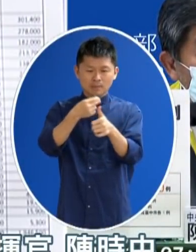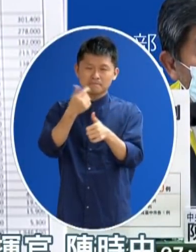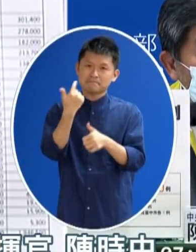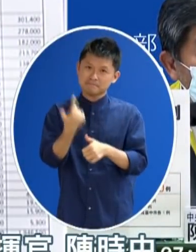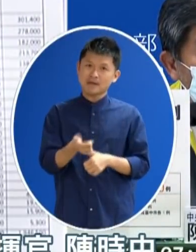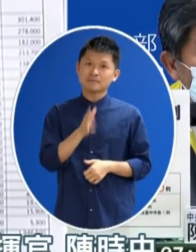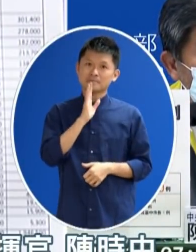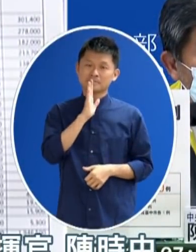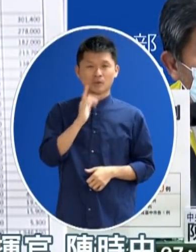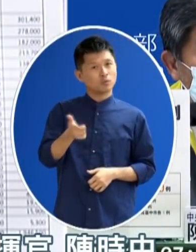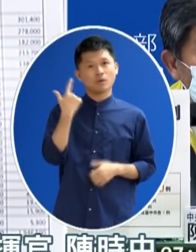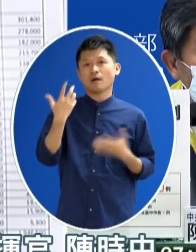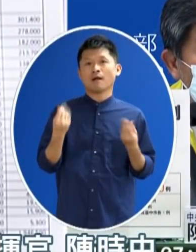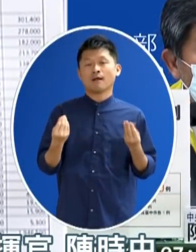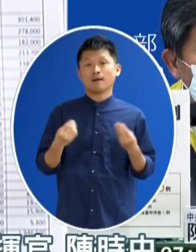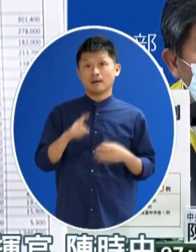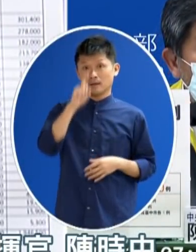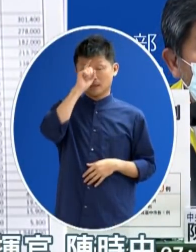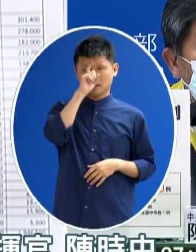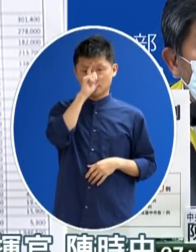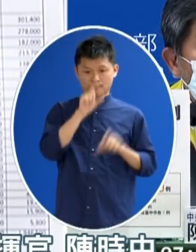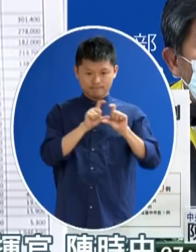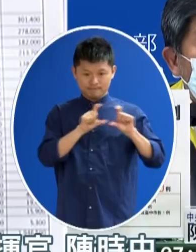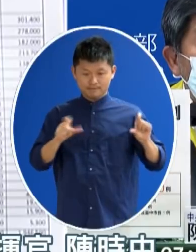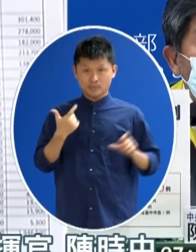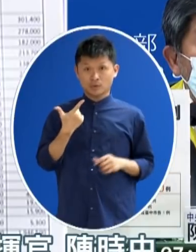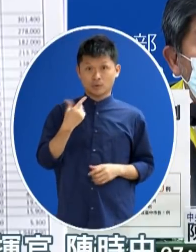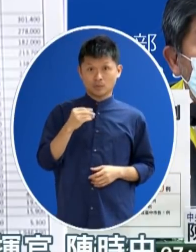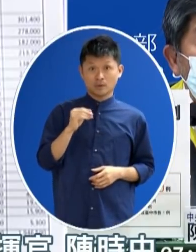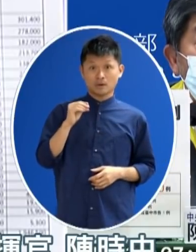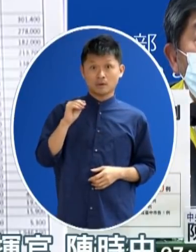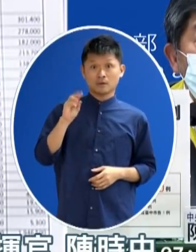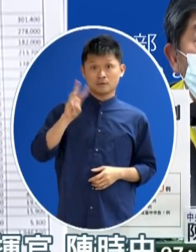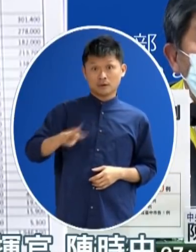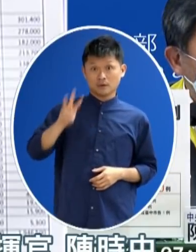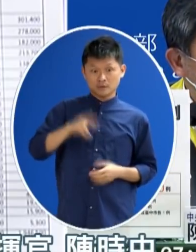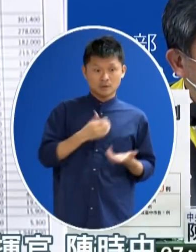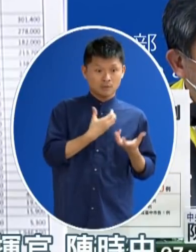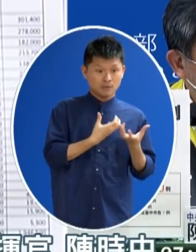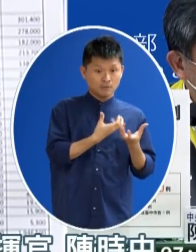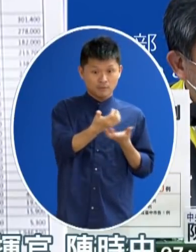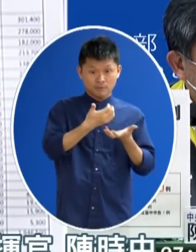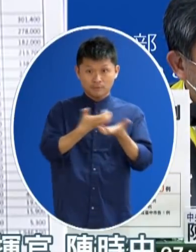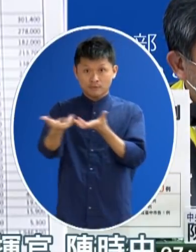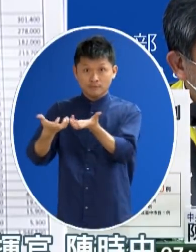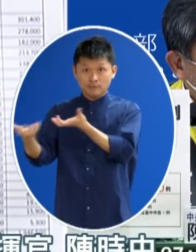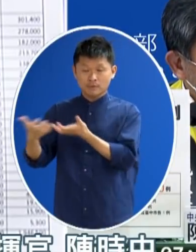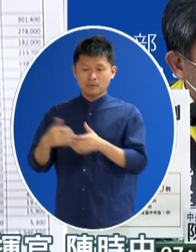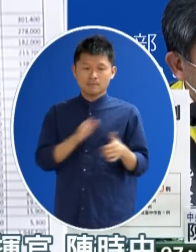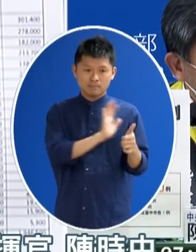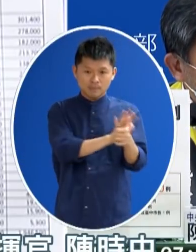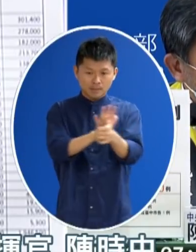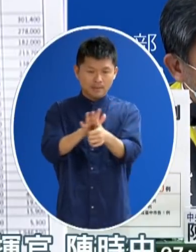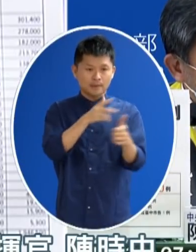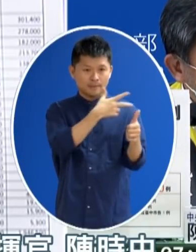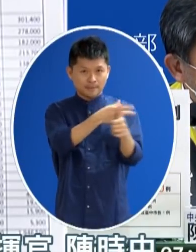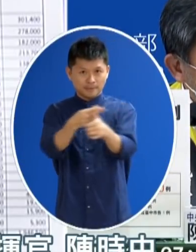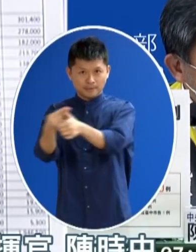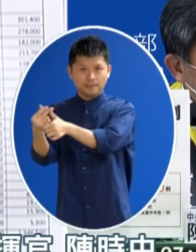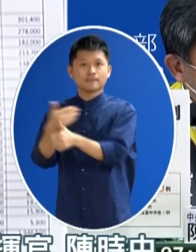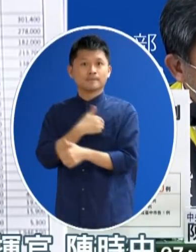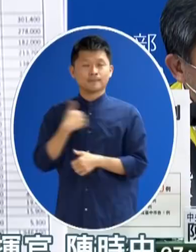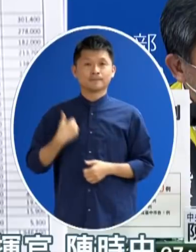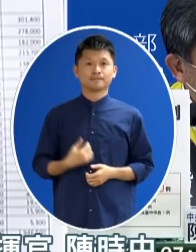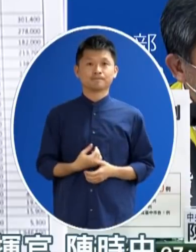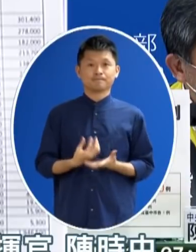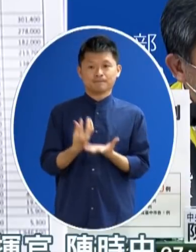以说我们希望就是说这是63000出去之后哈，能够对1、2、3类的有帮助。那另外我们